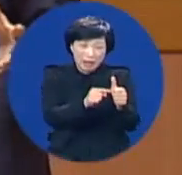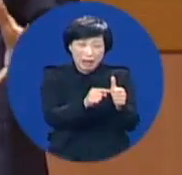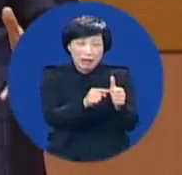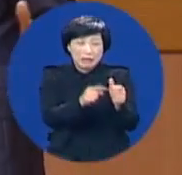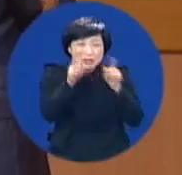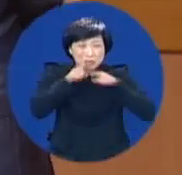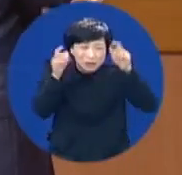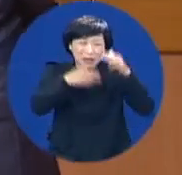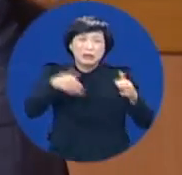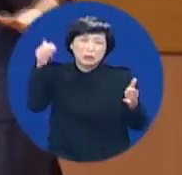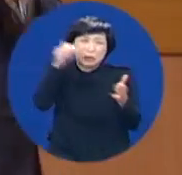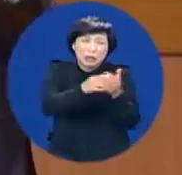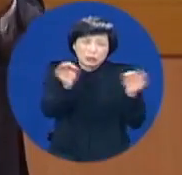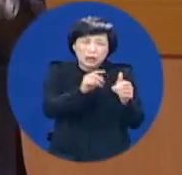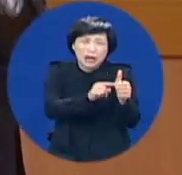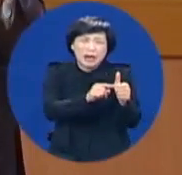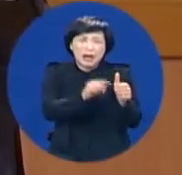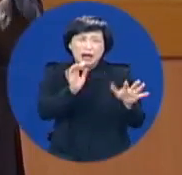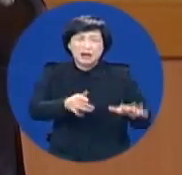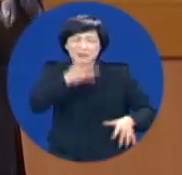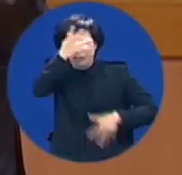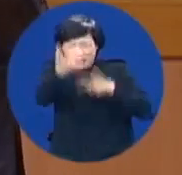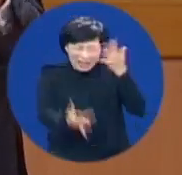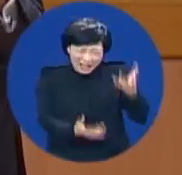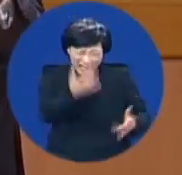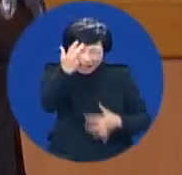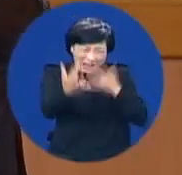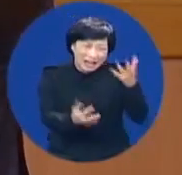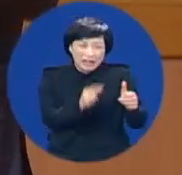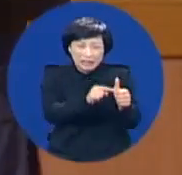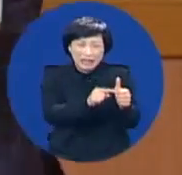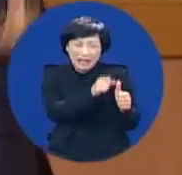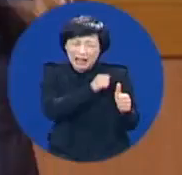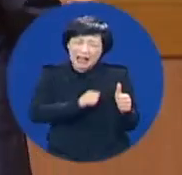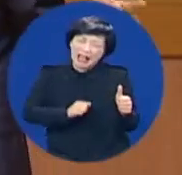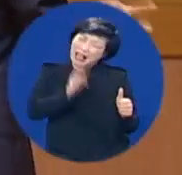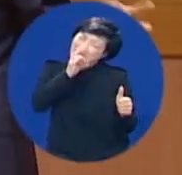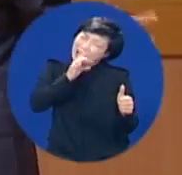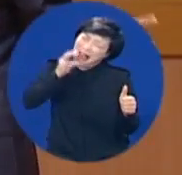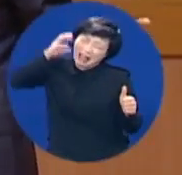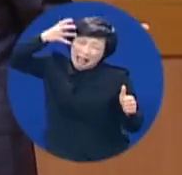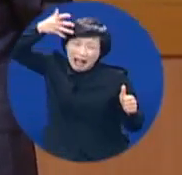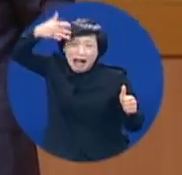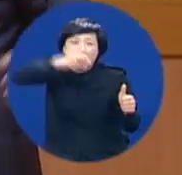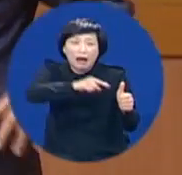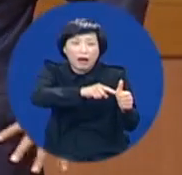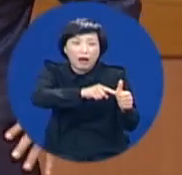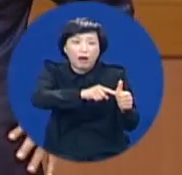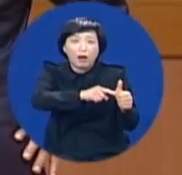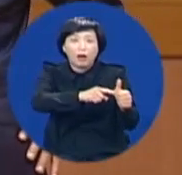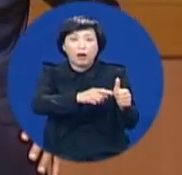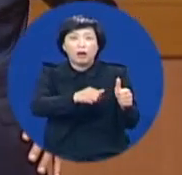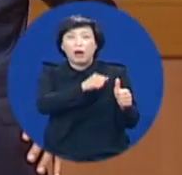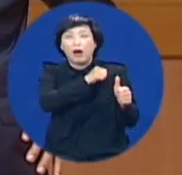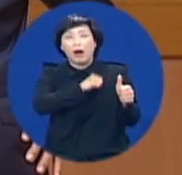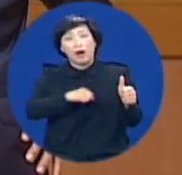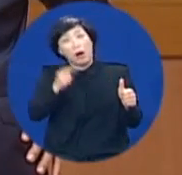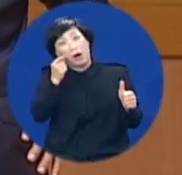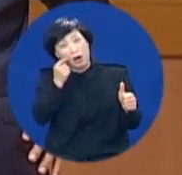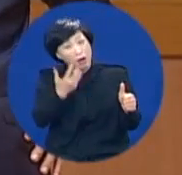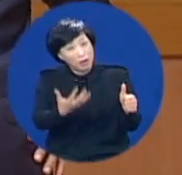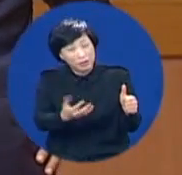순간에 불이 활활활활 탄데 견딜 수가 없습니다. 어떻게